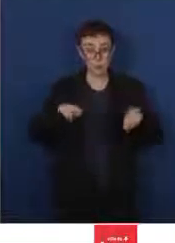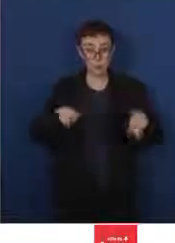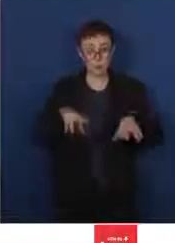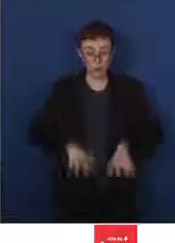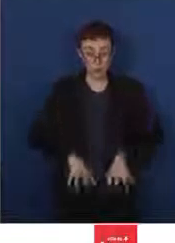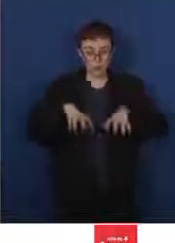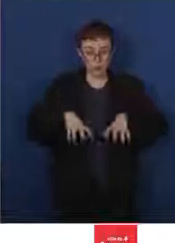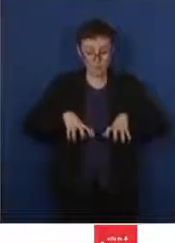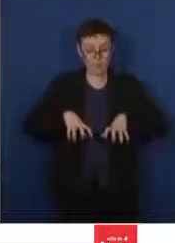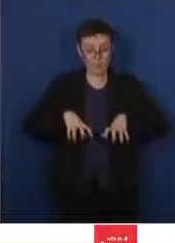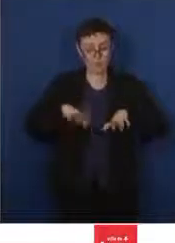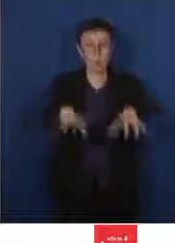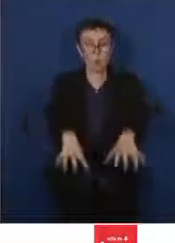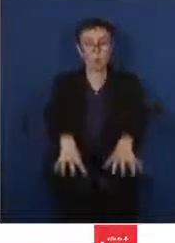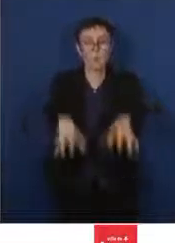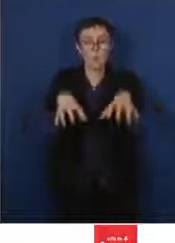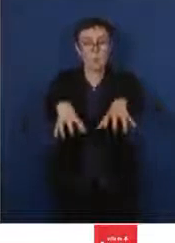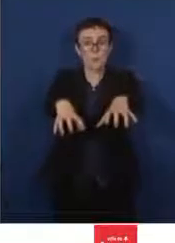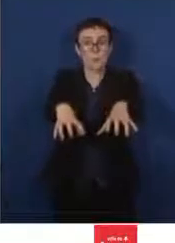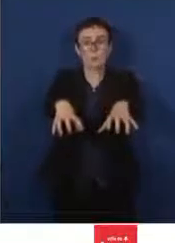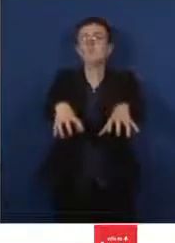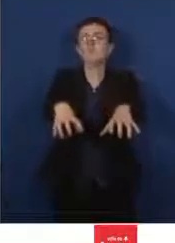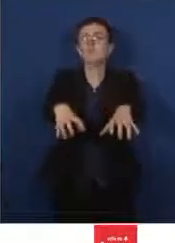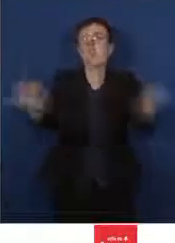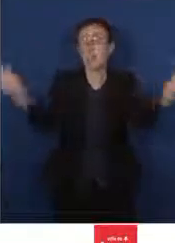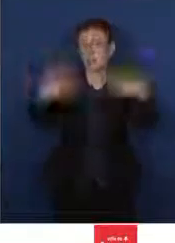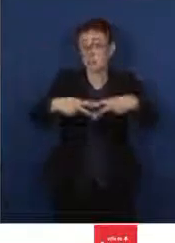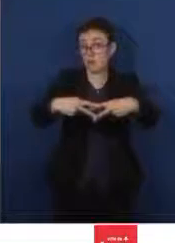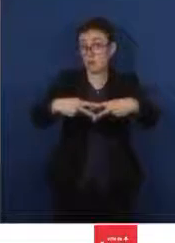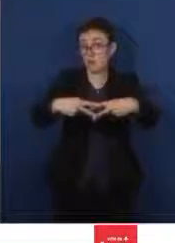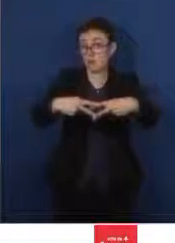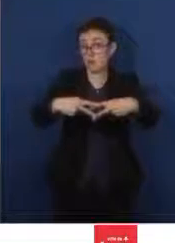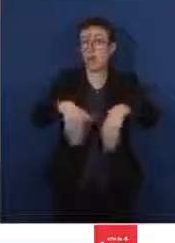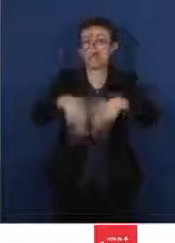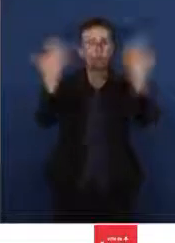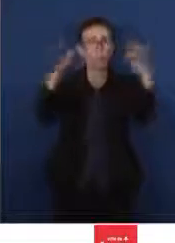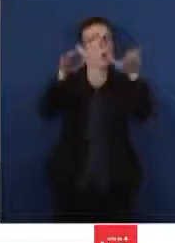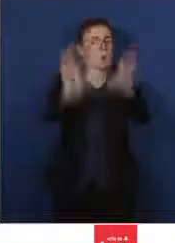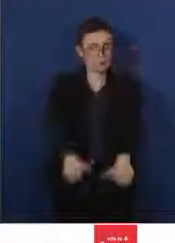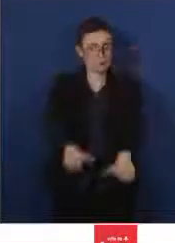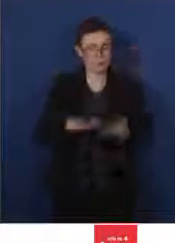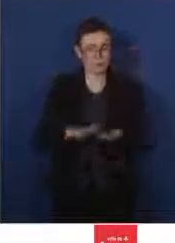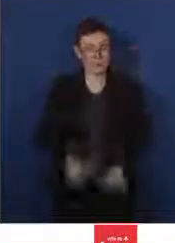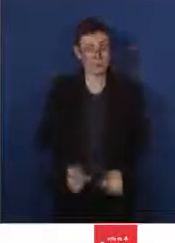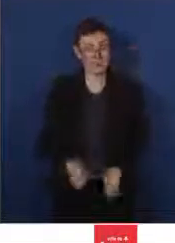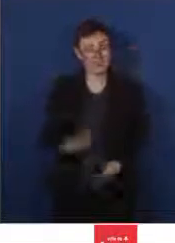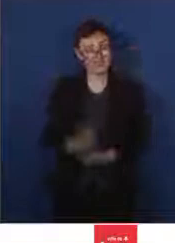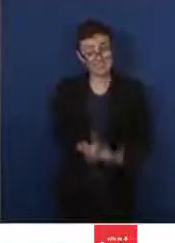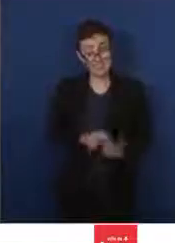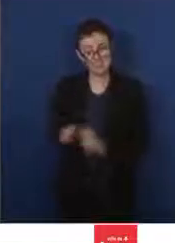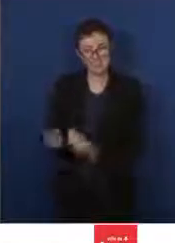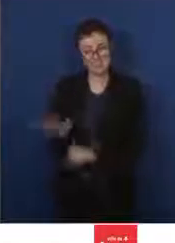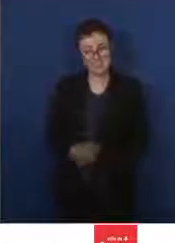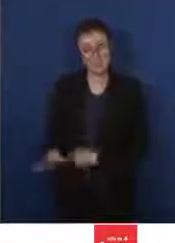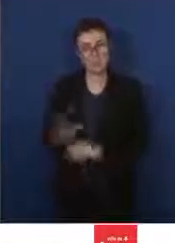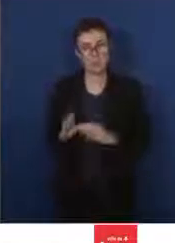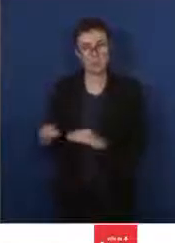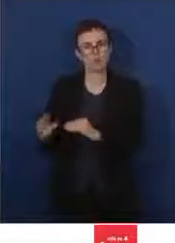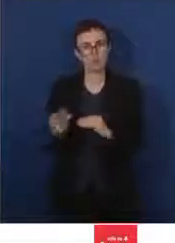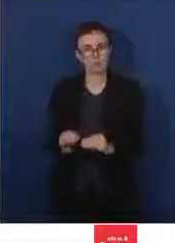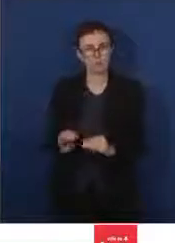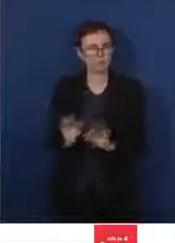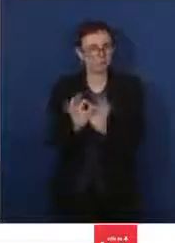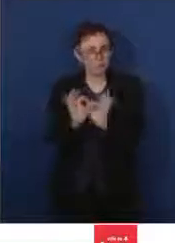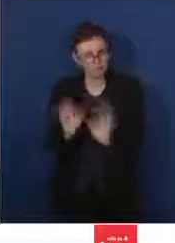de l'encombrement des trottoirs. La fermeture aux mêmes heures du parking des Halles, lieu d'agression sexuelle et